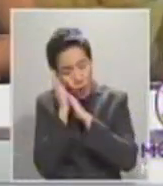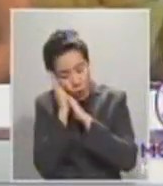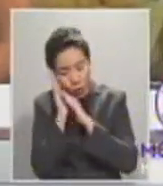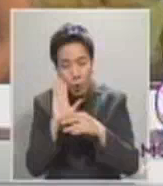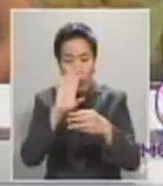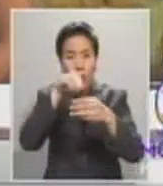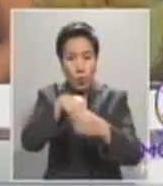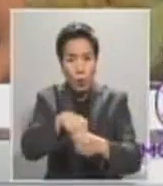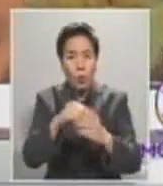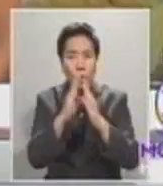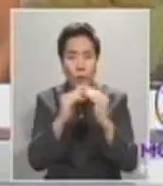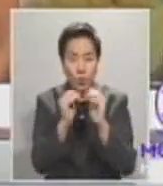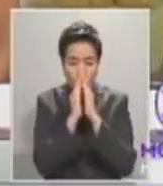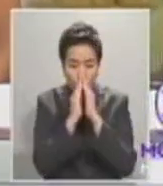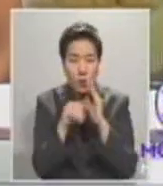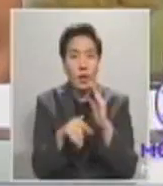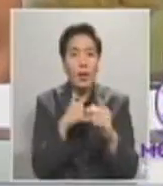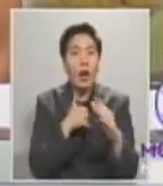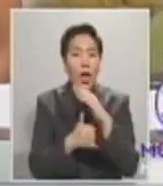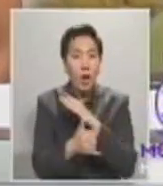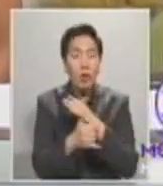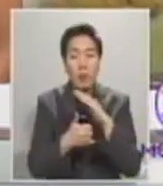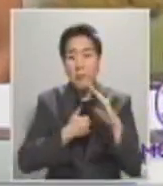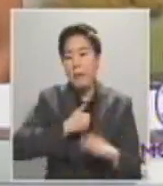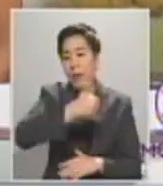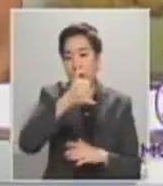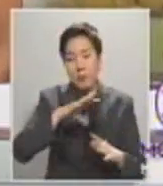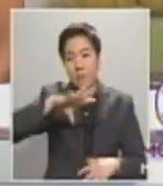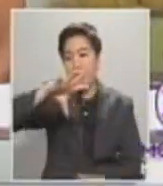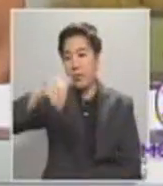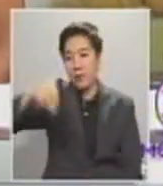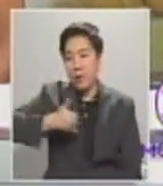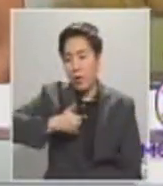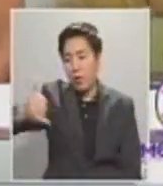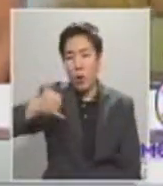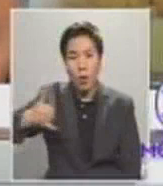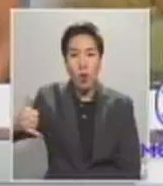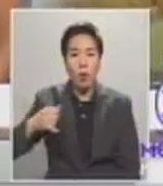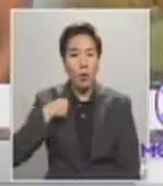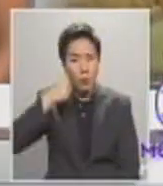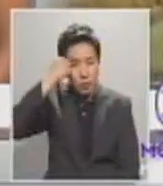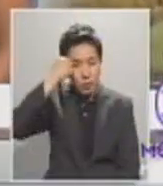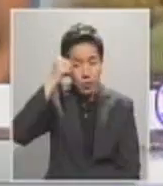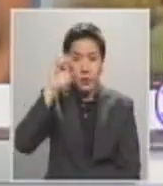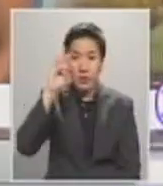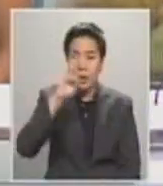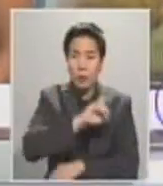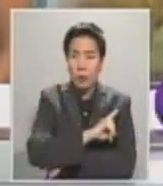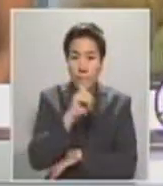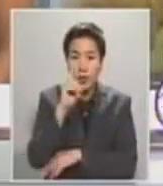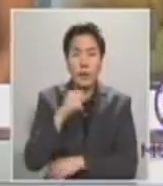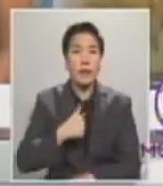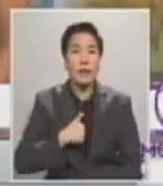อนคือจำวัด เออ แต่ว่าเข้าพรรษานี่ก็คือไปต่างถิ่นต่างเมืองหรือออกจากวัดไปก็ไม่เกิน7 วันใช่ไหมเท่าที่สีกาพอจะท